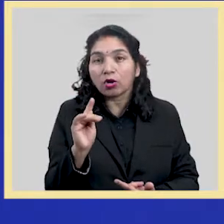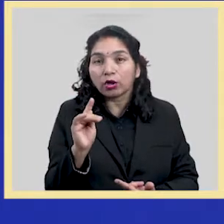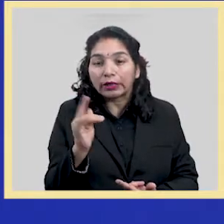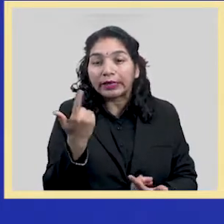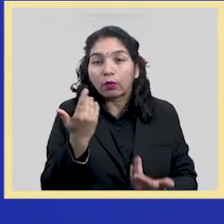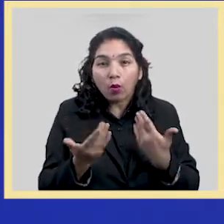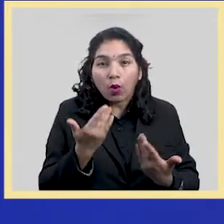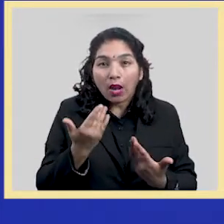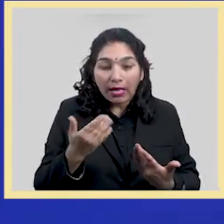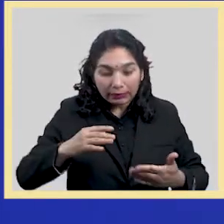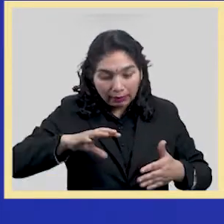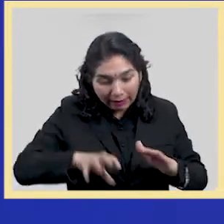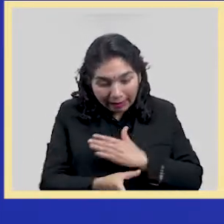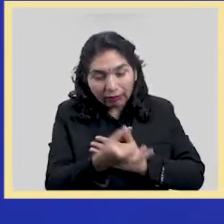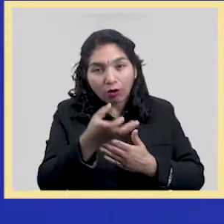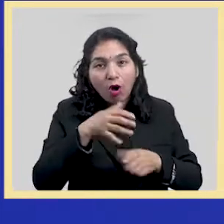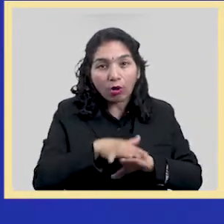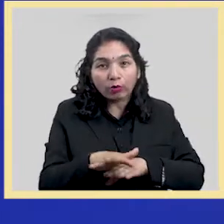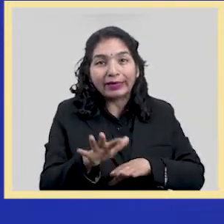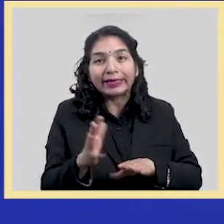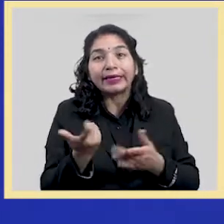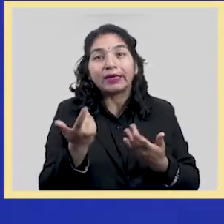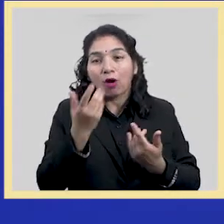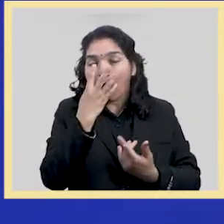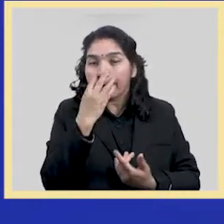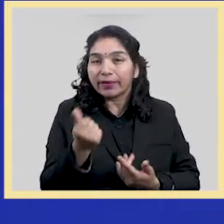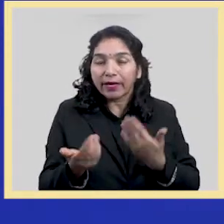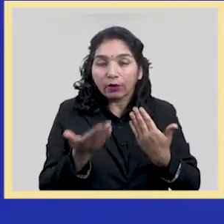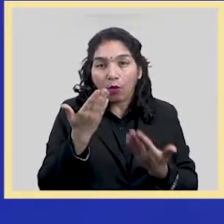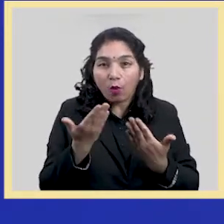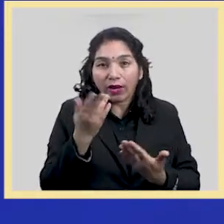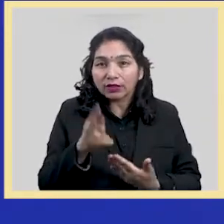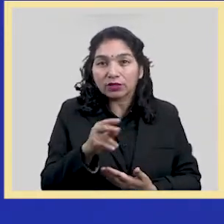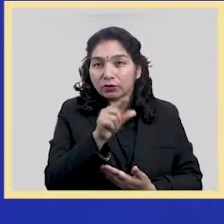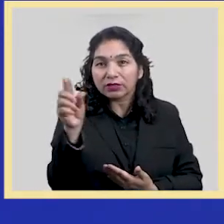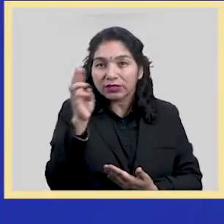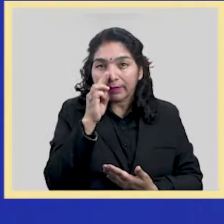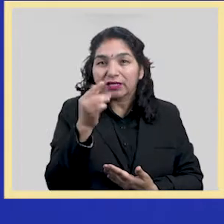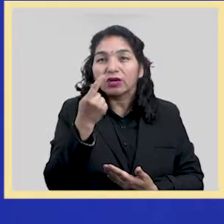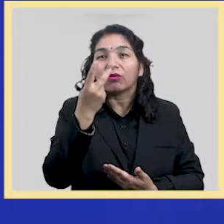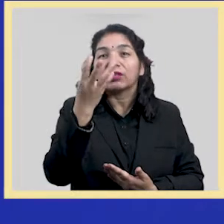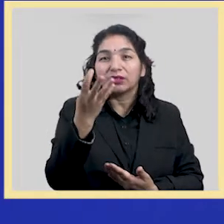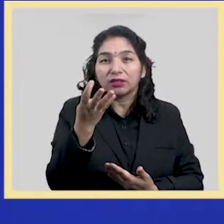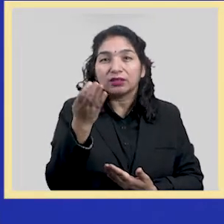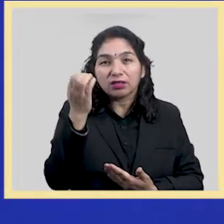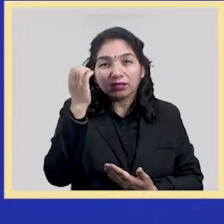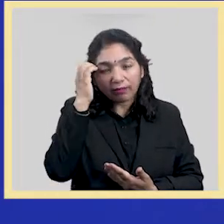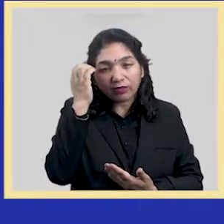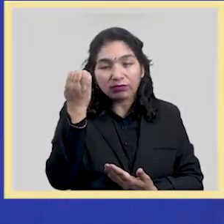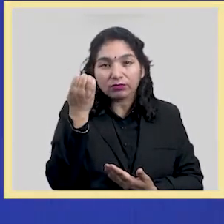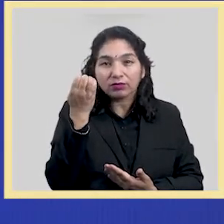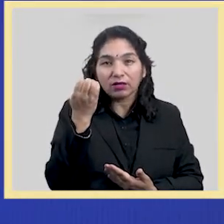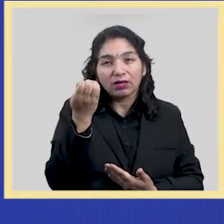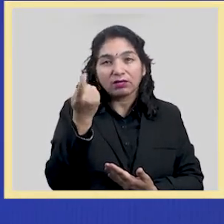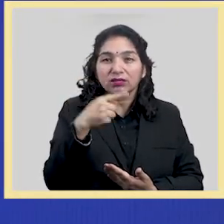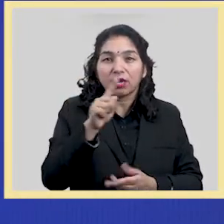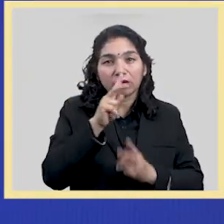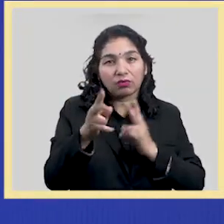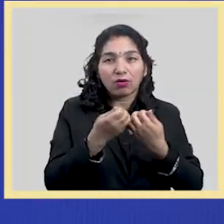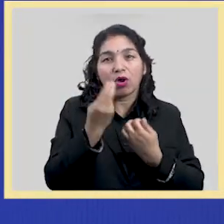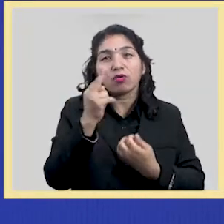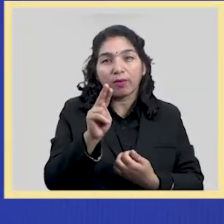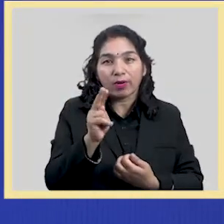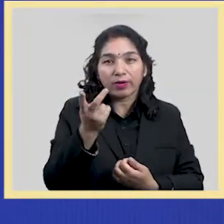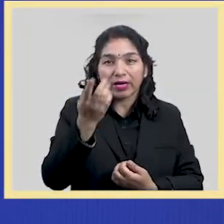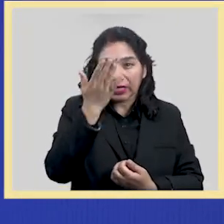खालको सवालाई त्यहाँ हिँडिराख्दाखेरि न खाडाल खुडीहरूले त्यहाँ के अप्ठ्यारो परिरह होला, यस्तो बारेमा नि यहाँले कतिको सम्झिनुभयो। होइन, एकदम सही कुरा गर्नुभयो।